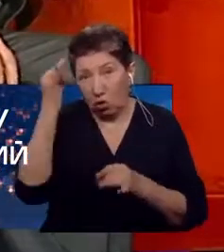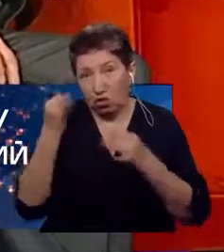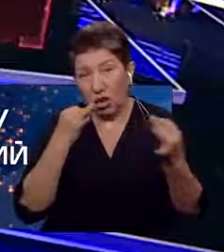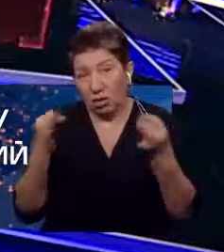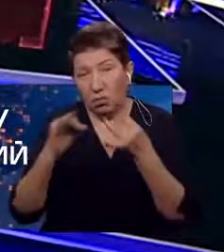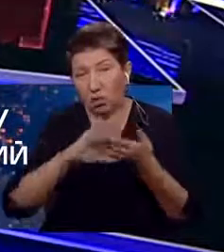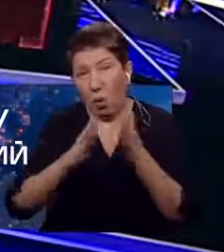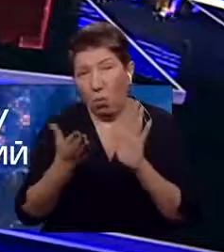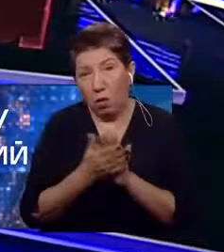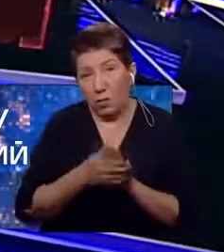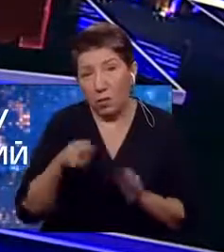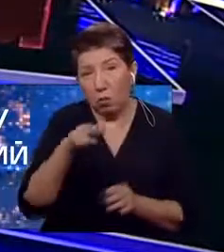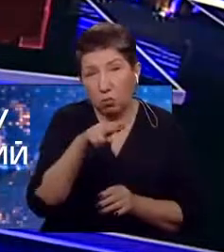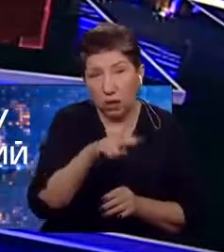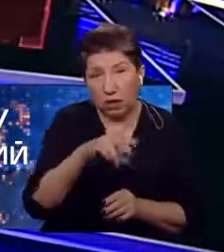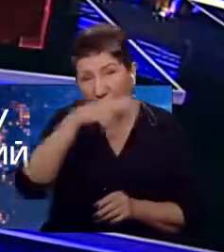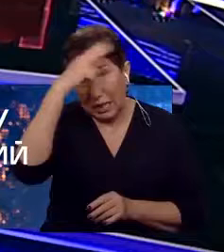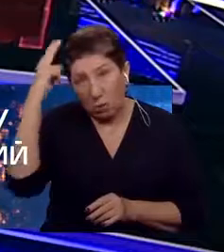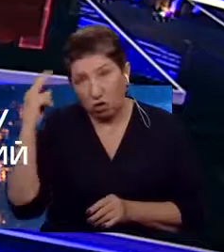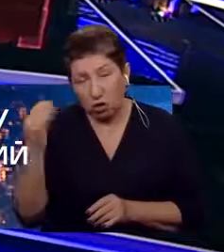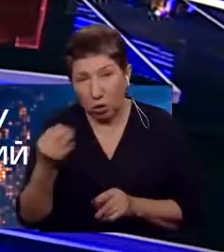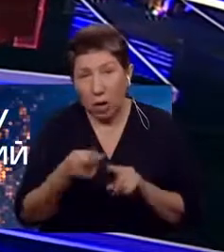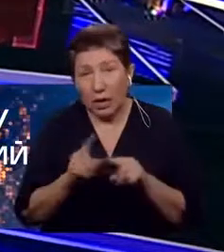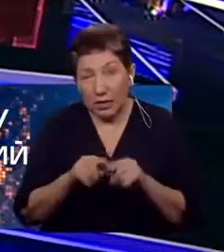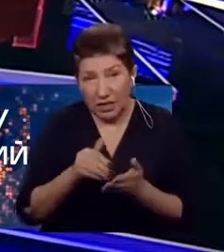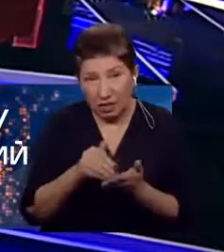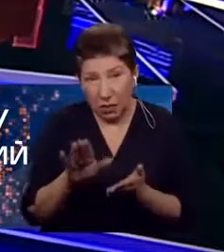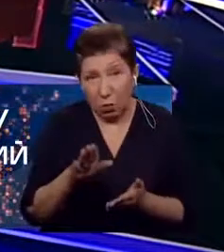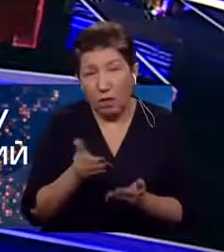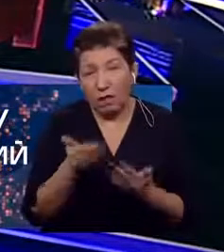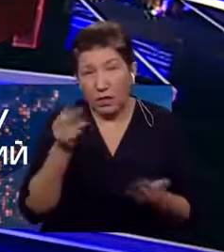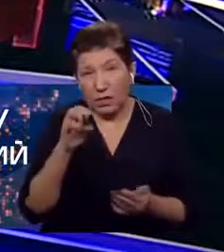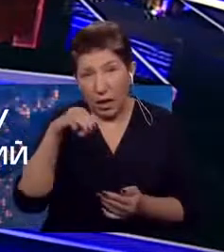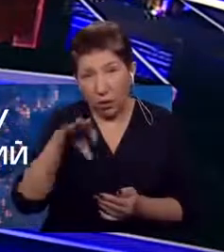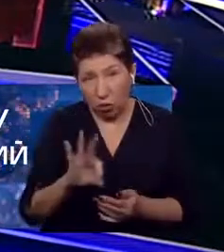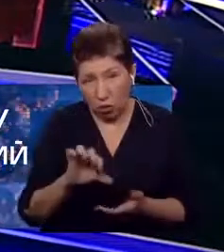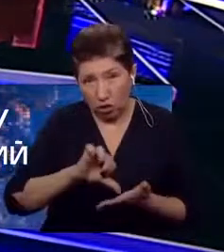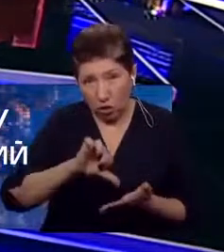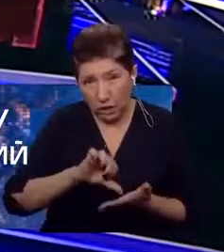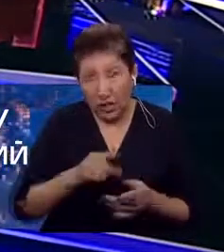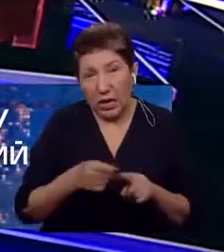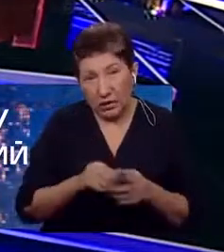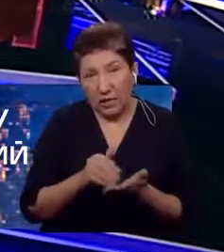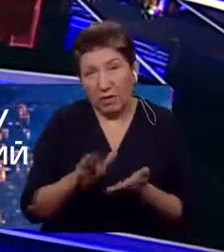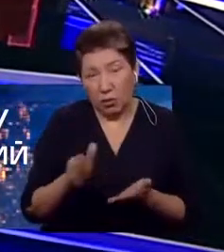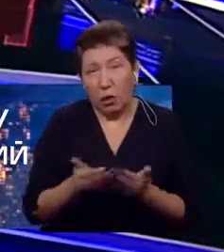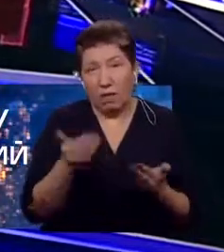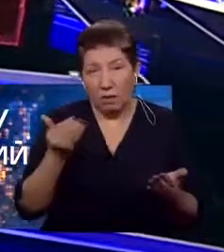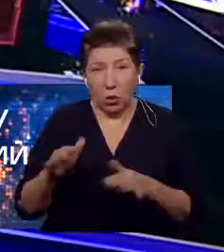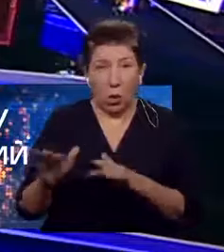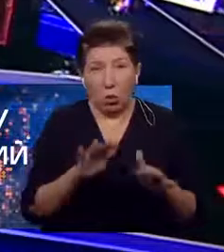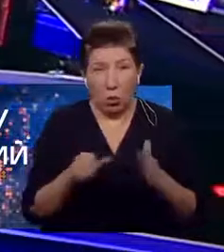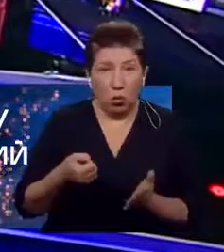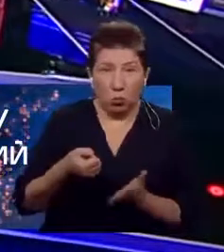домовленостей Путіна з Тимошенко. Це відмова від НАТО, членства, це відмова від руху